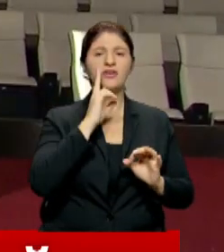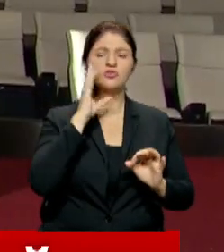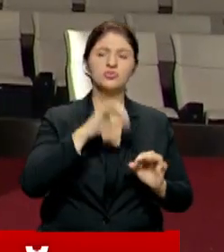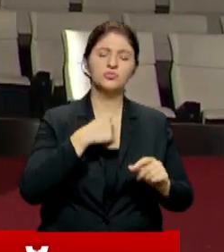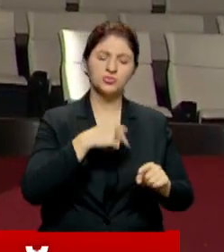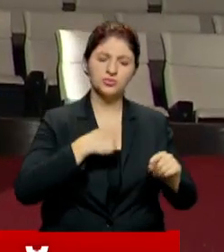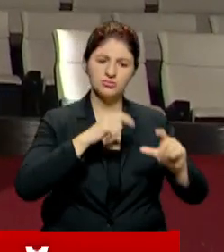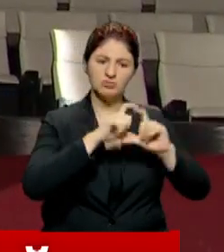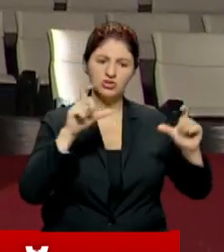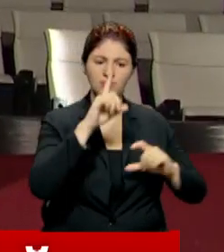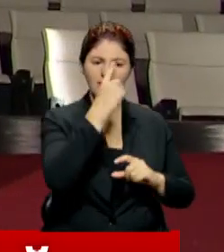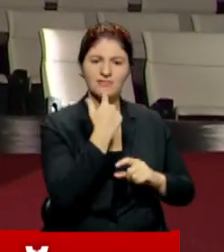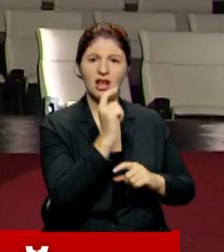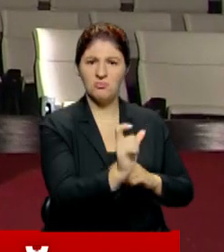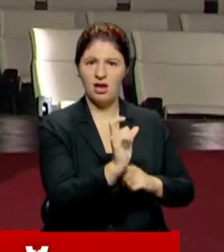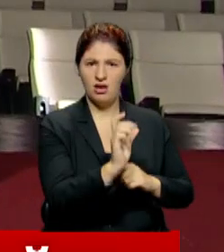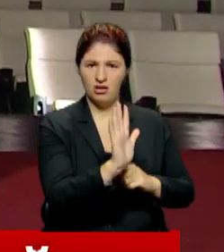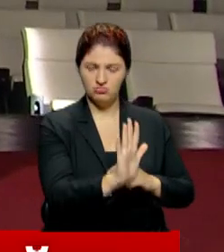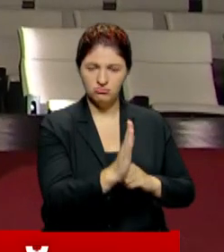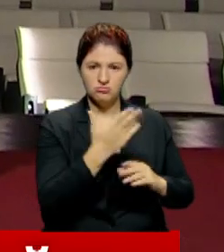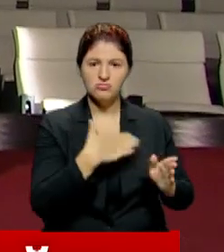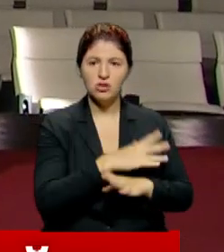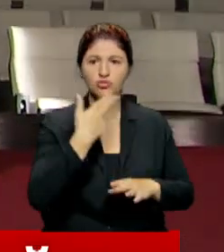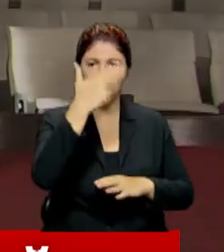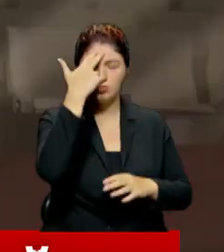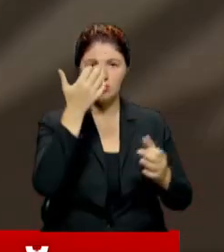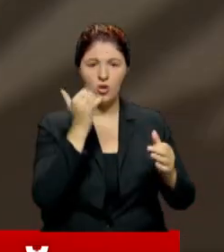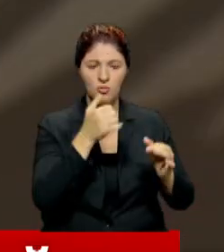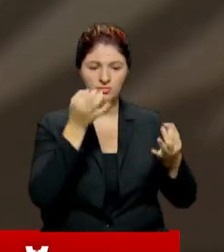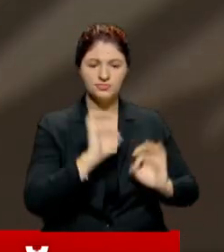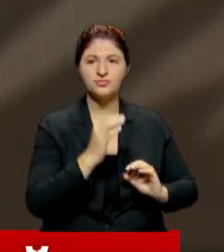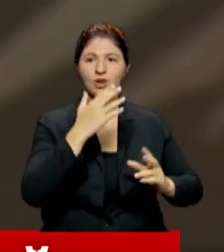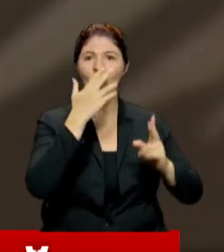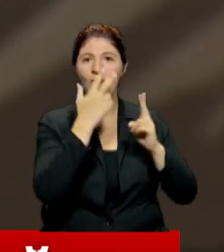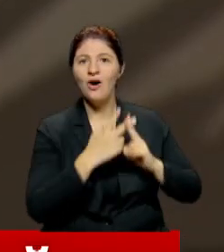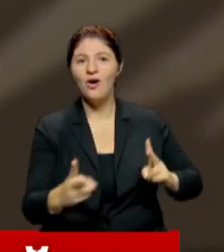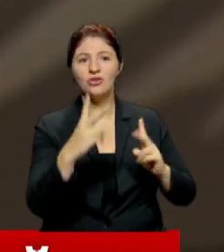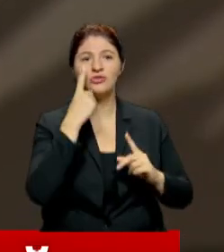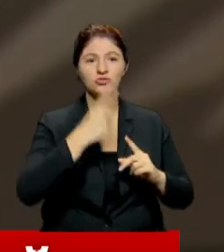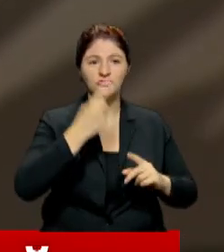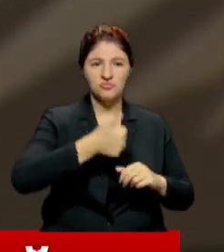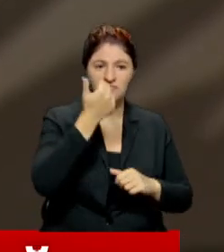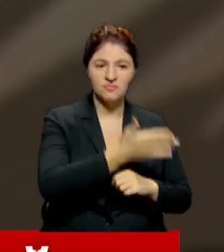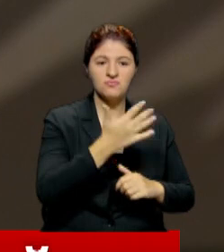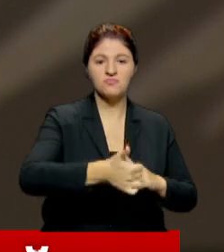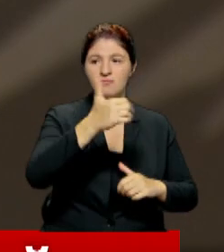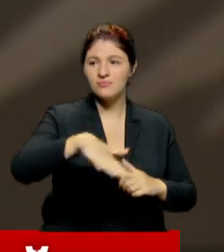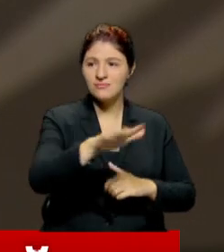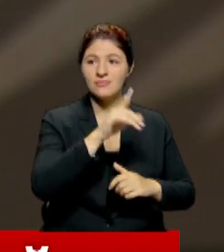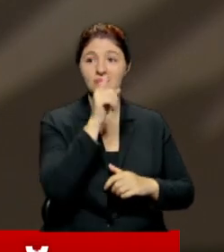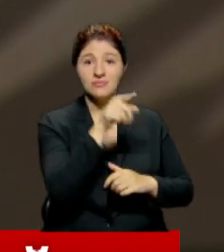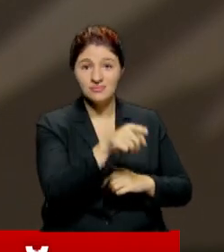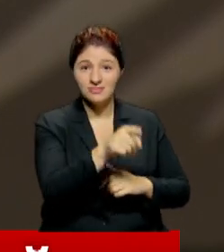bizim bugün başlığımız Tek kelimeyle Evet aslında cuma günü başlayan bir rüyaydı işte Cumhurbaşkanı Bakanlar